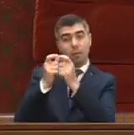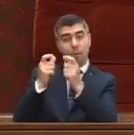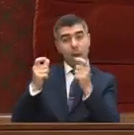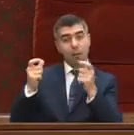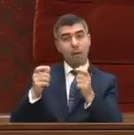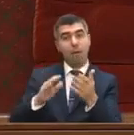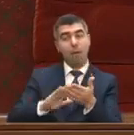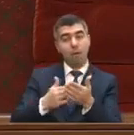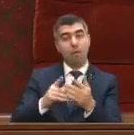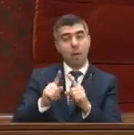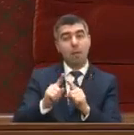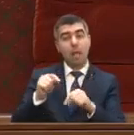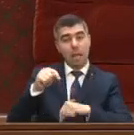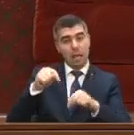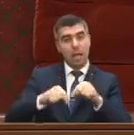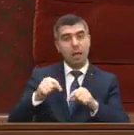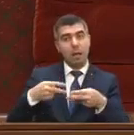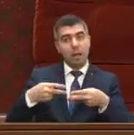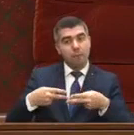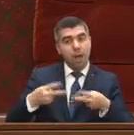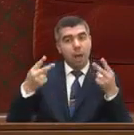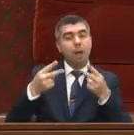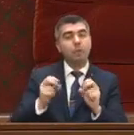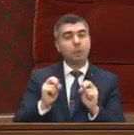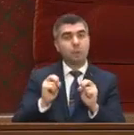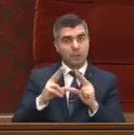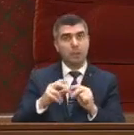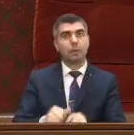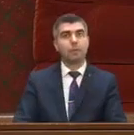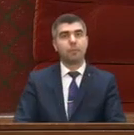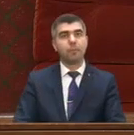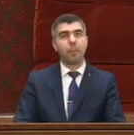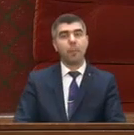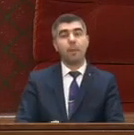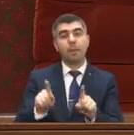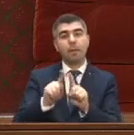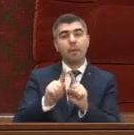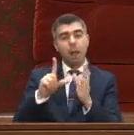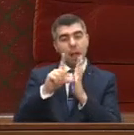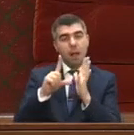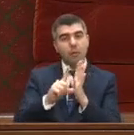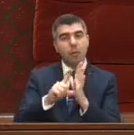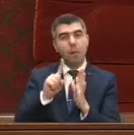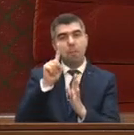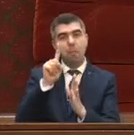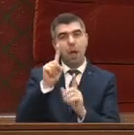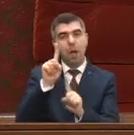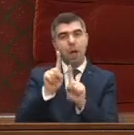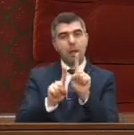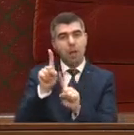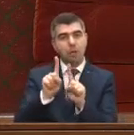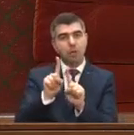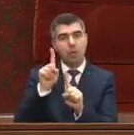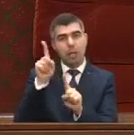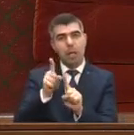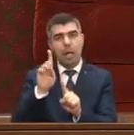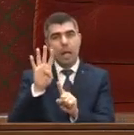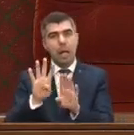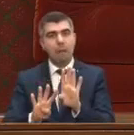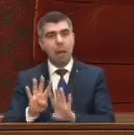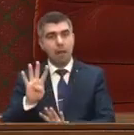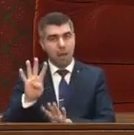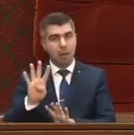من الاختصاصات التي سيتم نقلها للجهات، ومن بين الاختصاص القانون التنظيمي 111-14 يتكلم على الاختصاص ديال النقل، في جزء